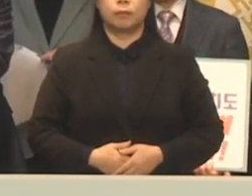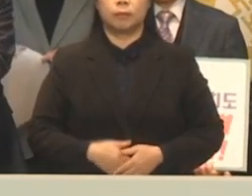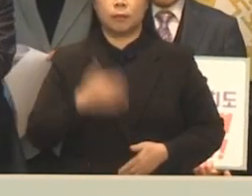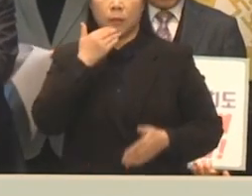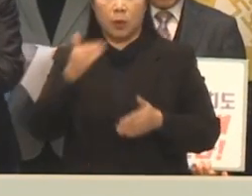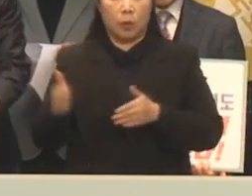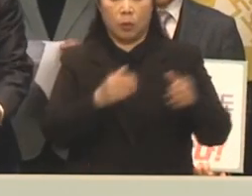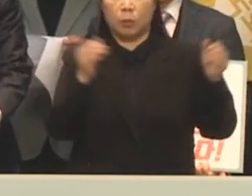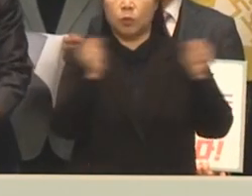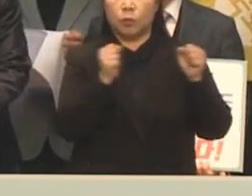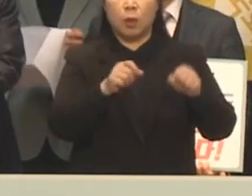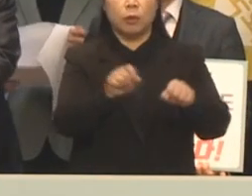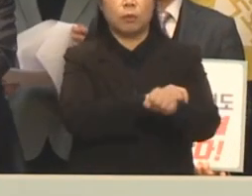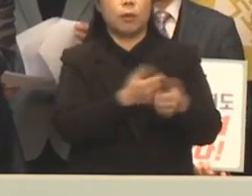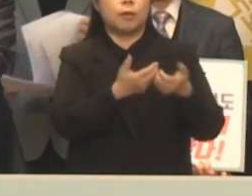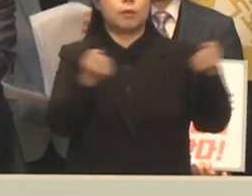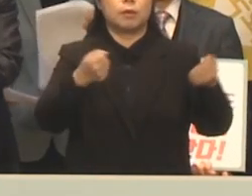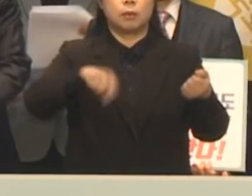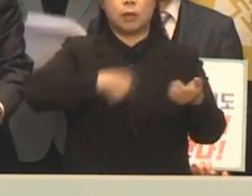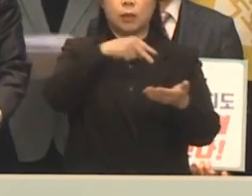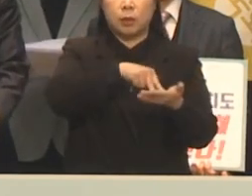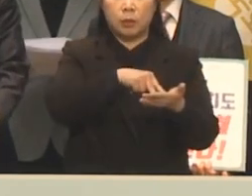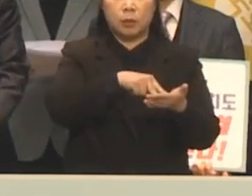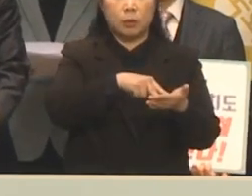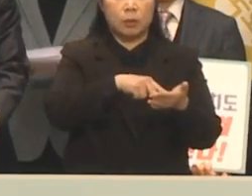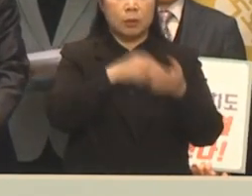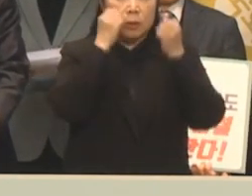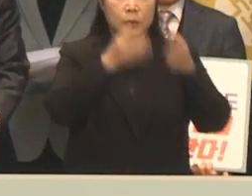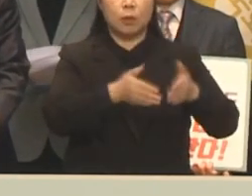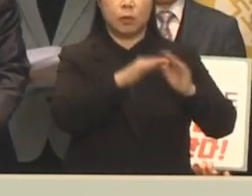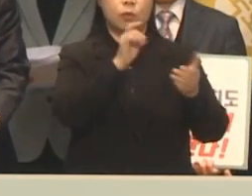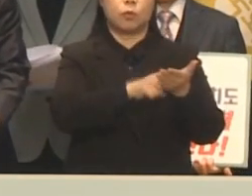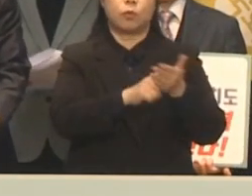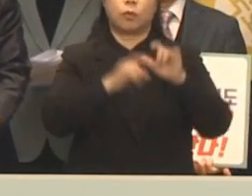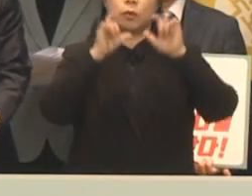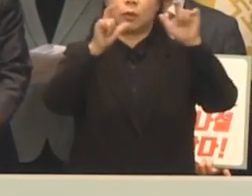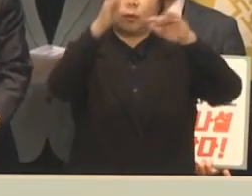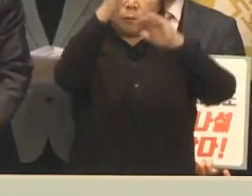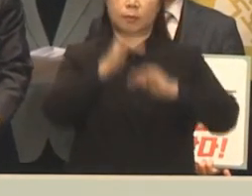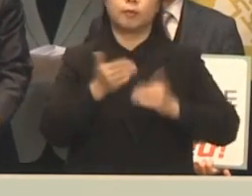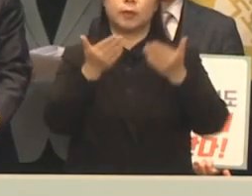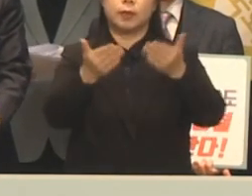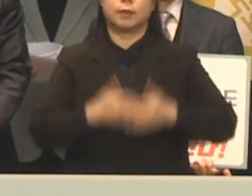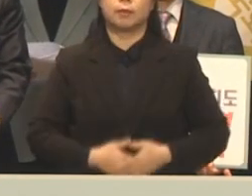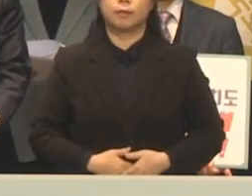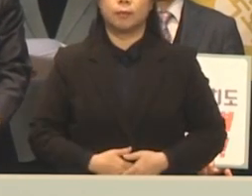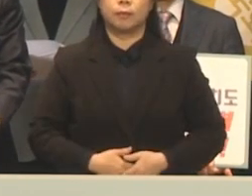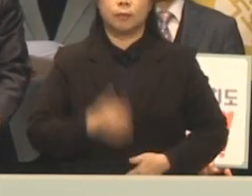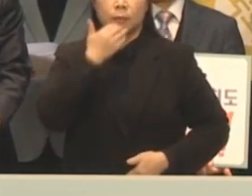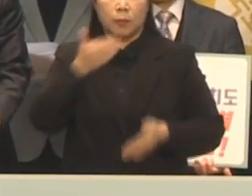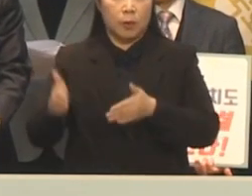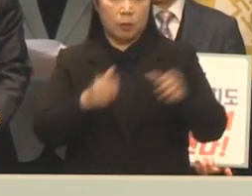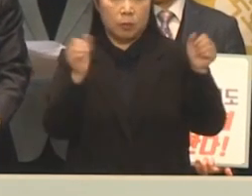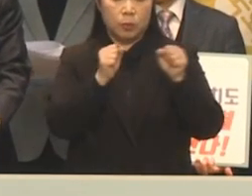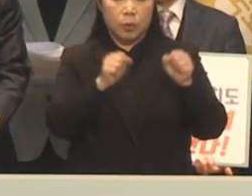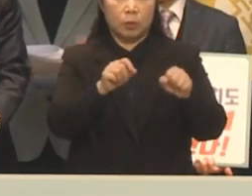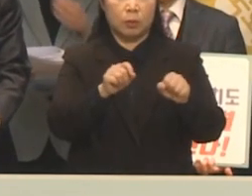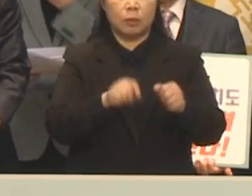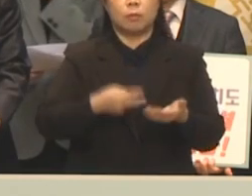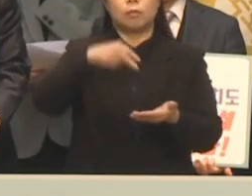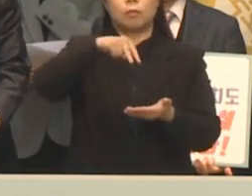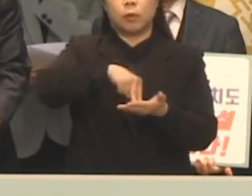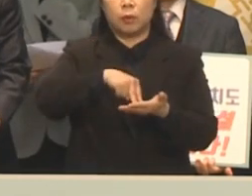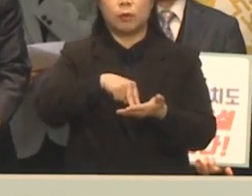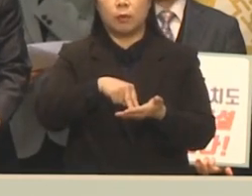경기 북부 특별자치도 설치 촉구 선언문. 경기 북부 특별자치도